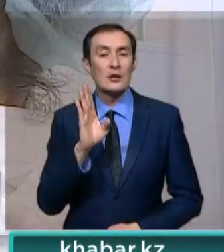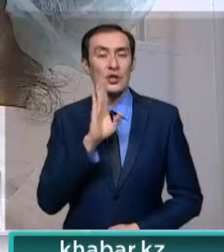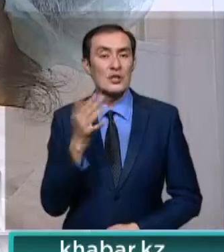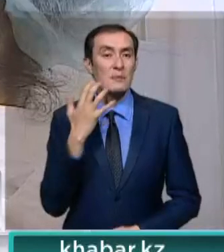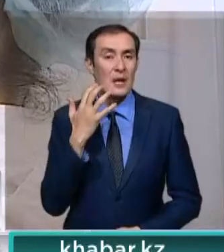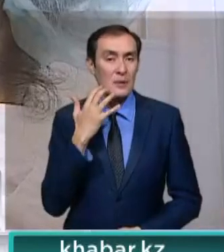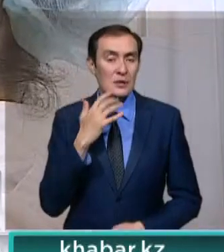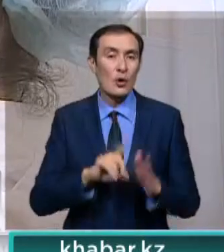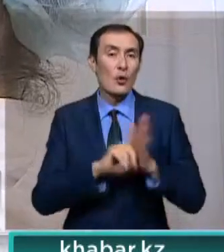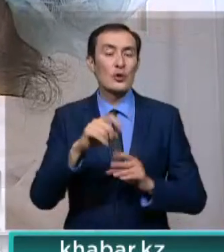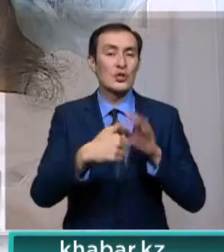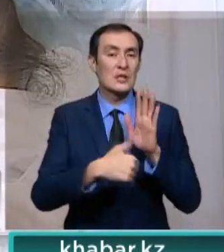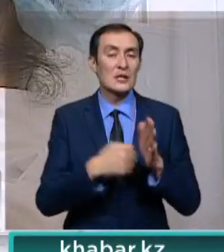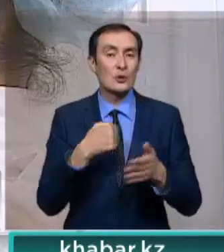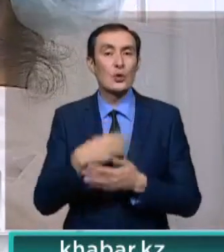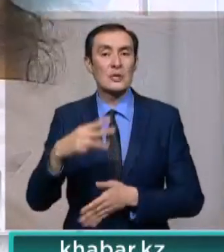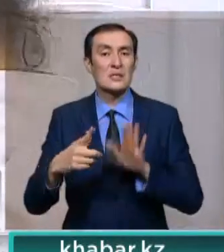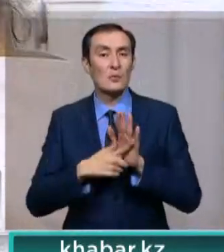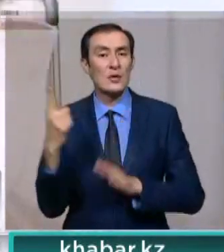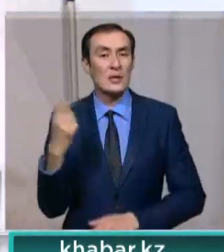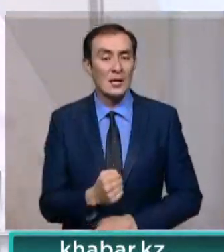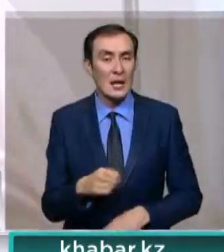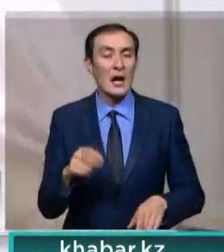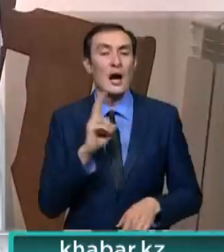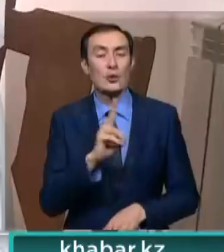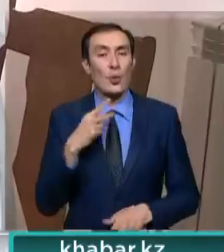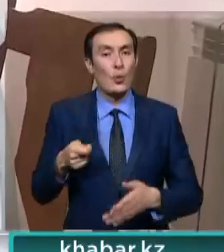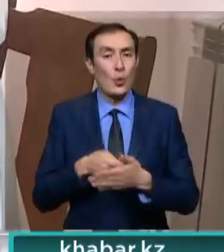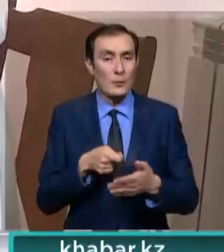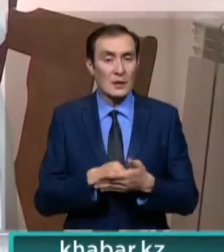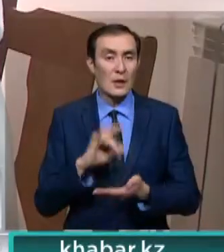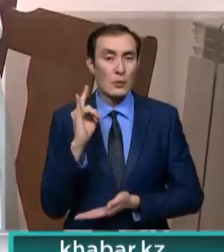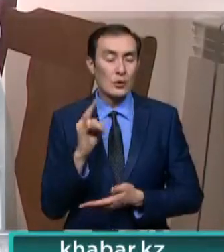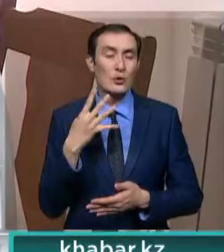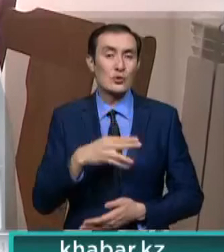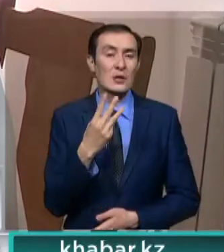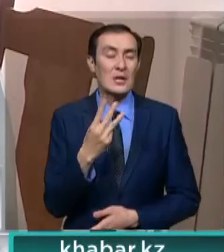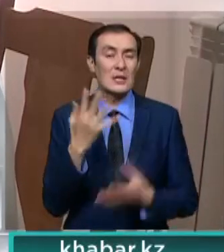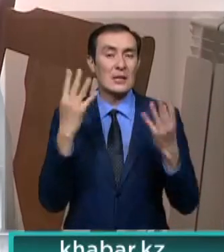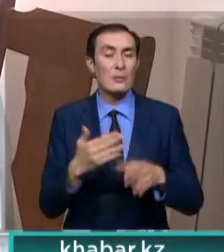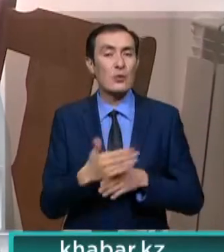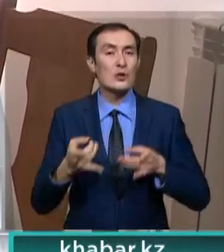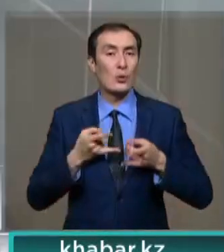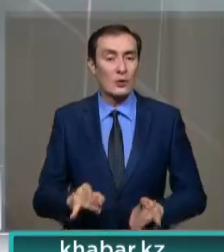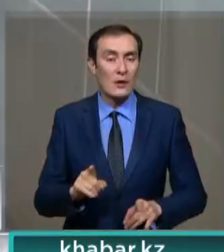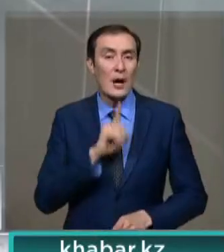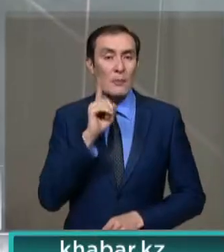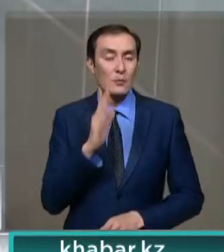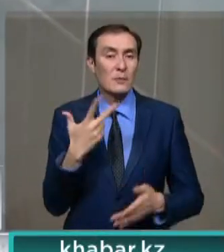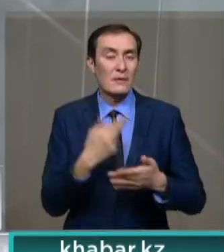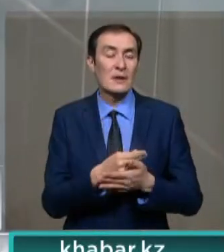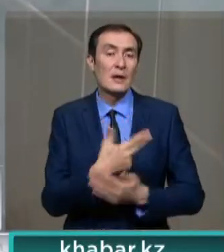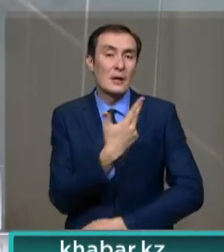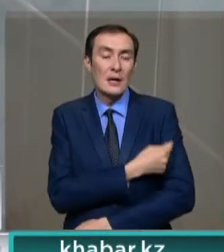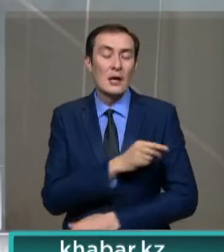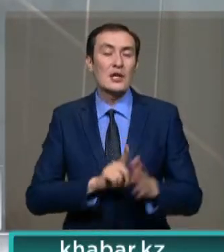сроком беременности от 16 до 37 недель. Те, кто кормит грудью на 43-й день после родов. Подростков будут прививать с